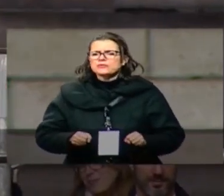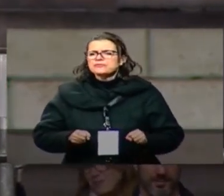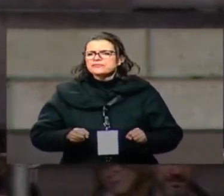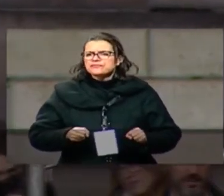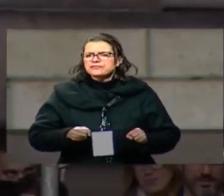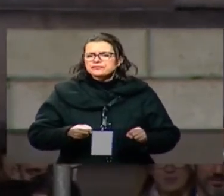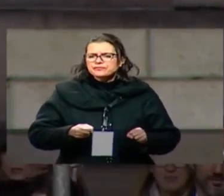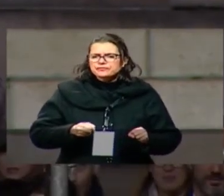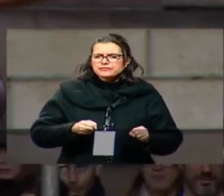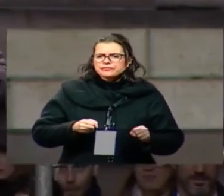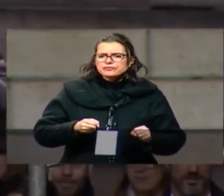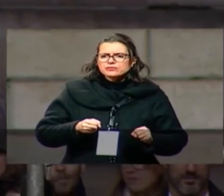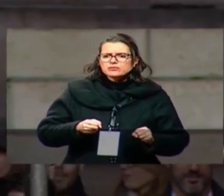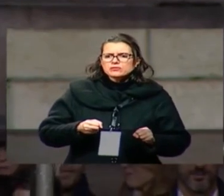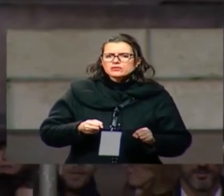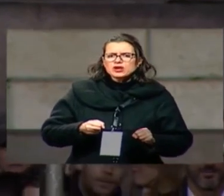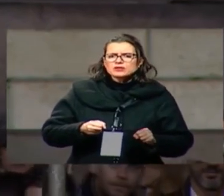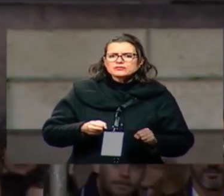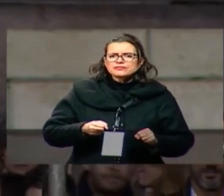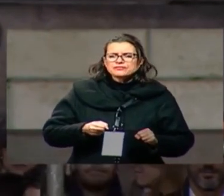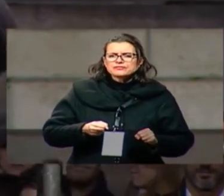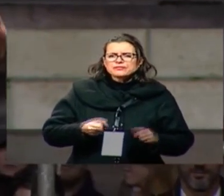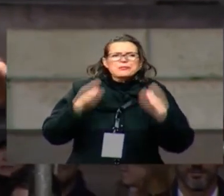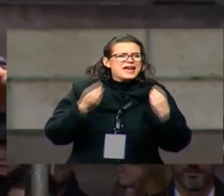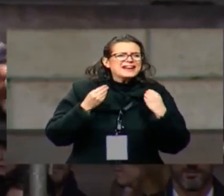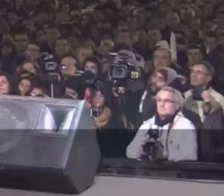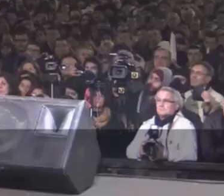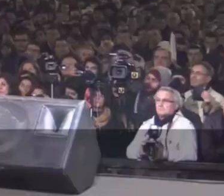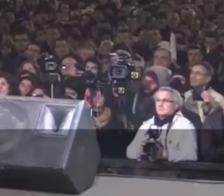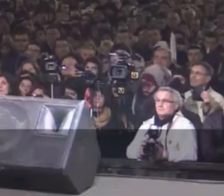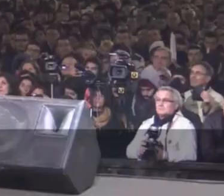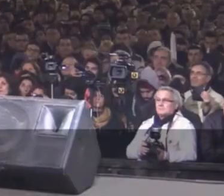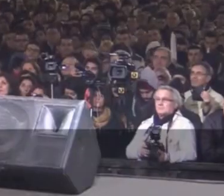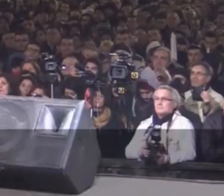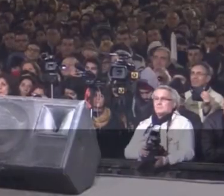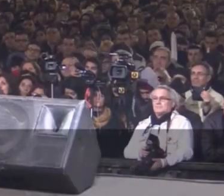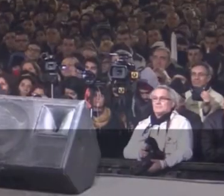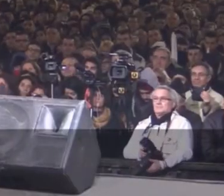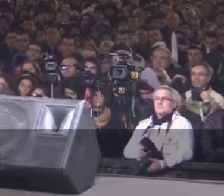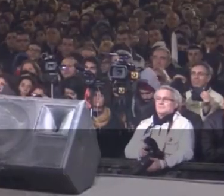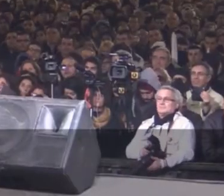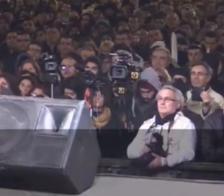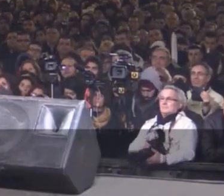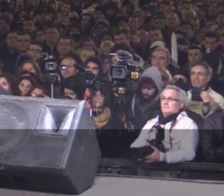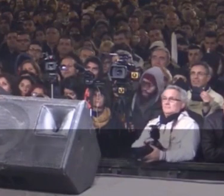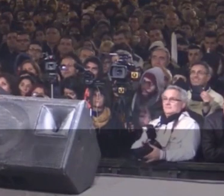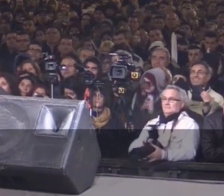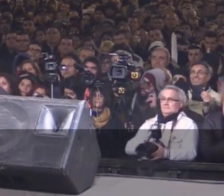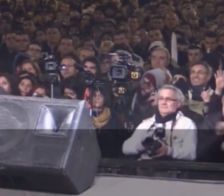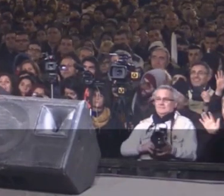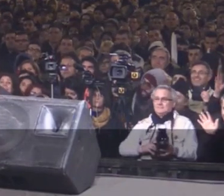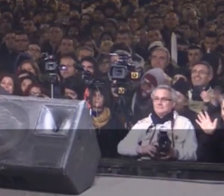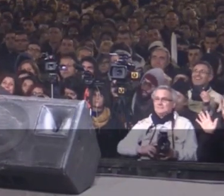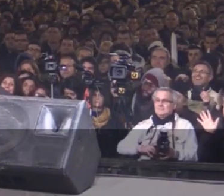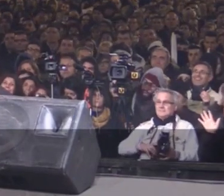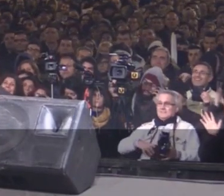fatto nessuno non ve l'avrebbe fatto nessuno stare qui 5 ore al freddo Siete stati 5 ore qua sotto e si vede dalle